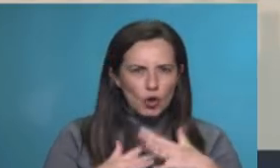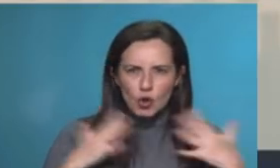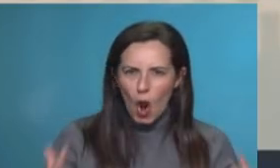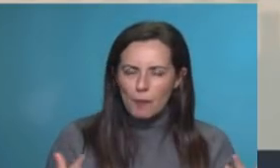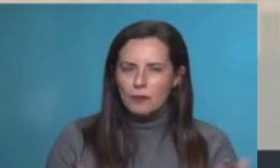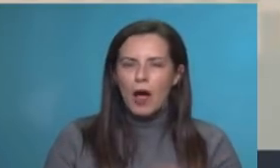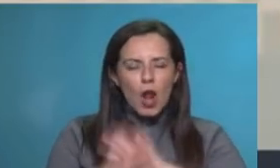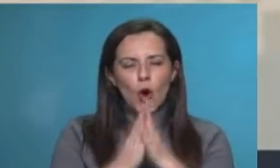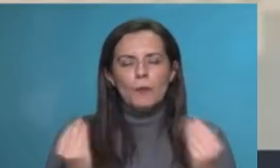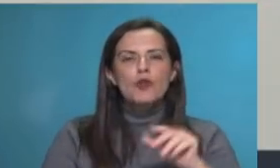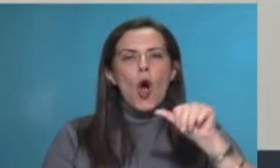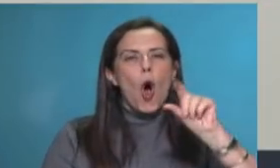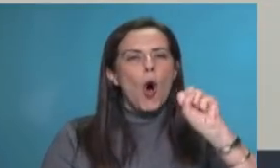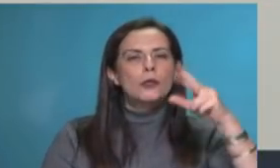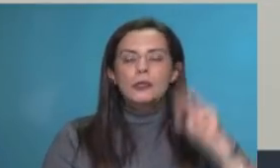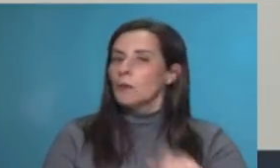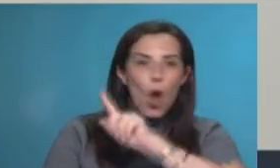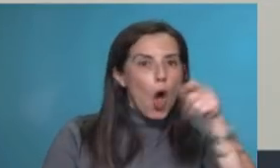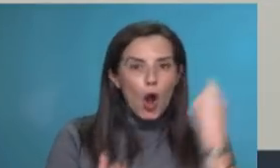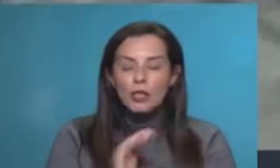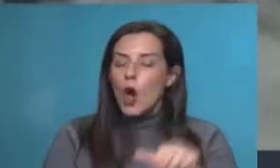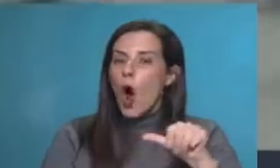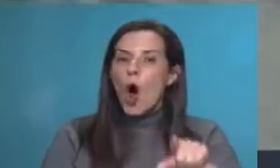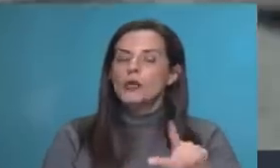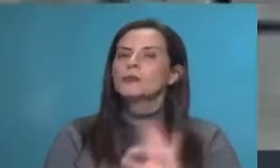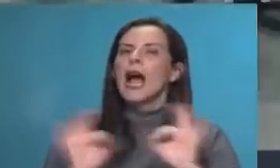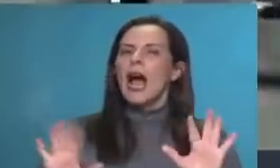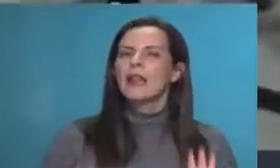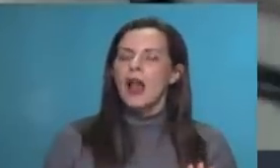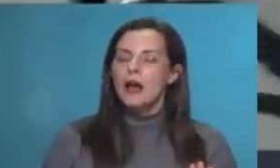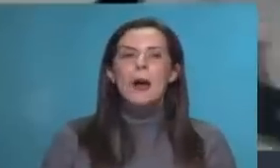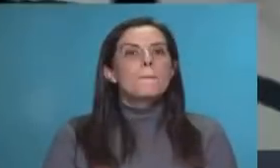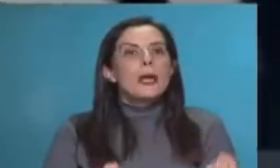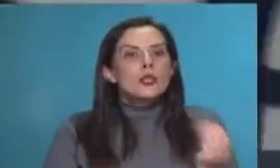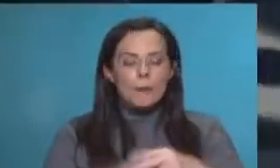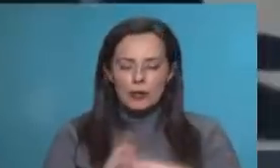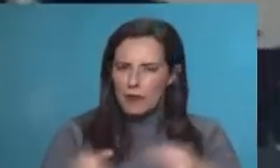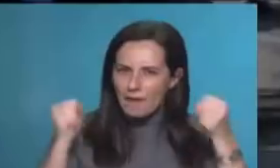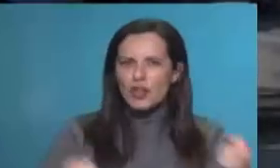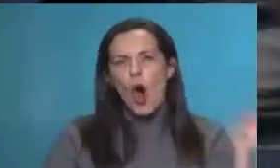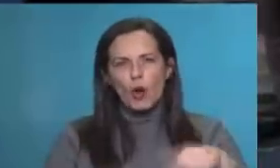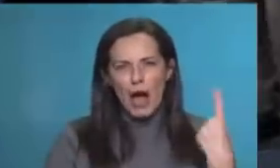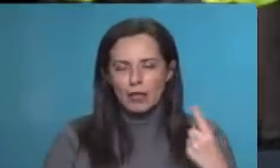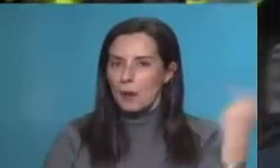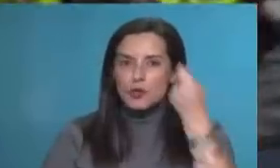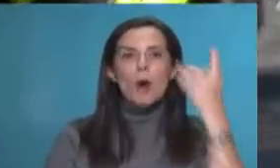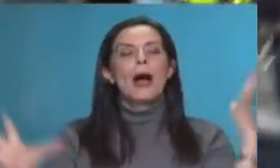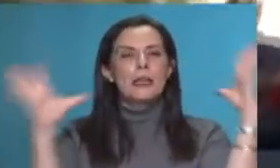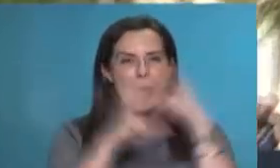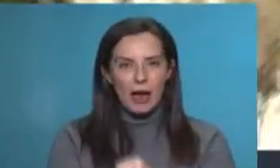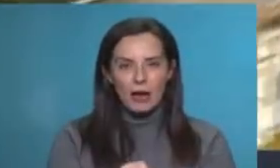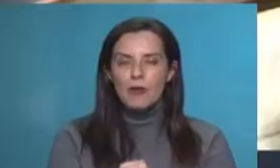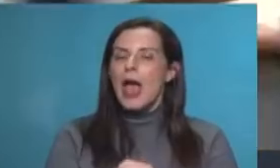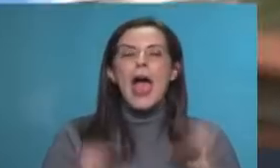המוצרים של אוסם. אנחנו קוראים לכם לא לקנות, ואוסם זאת רק ההתחלה. בנוסף, מתוכנת הפגנה נוספת במוצאי שבת, המוקד